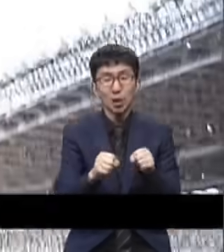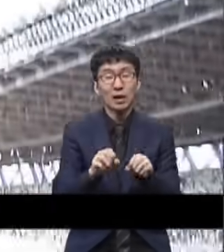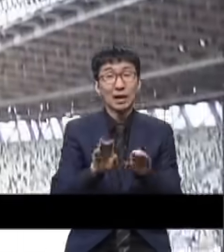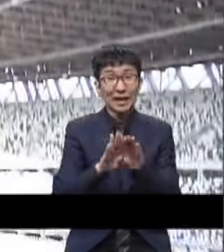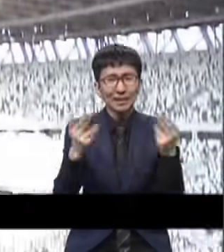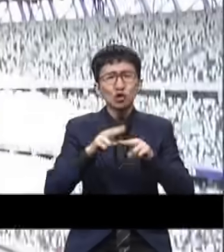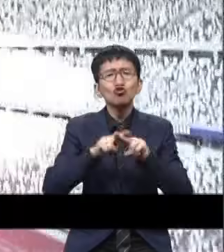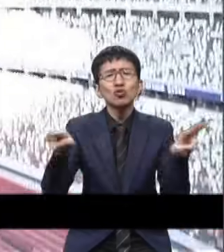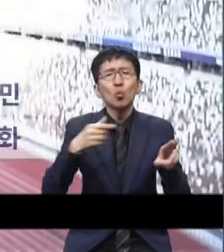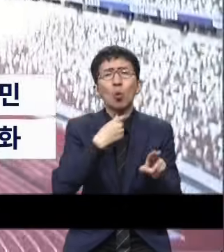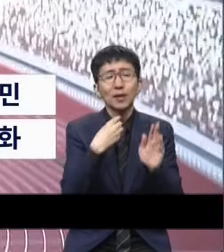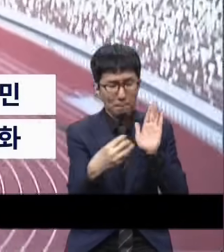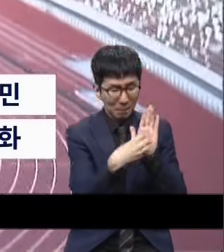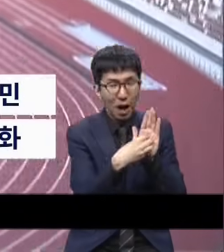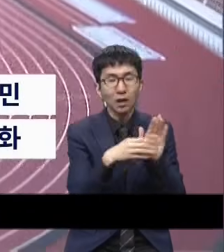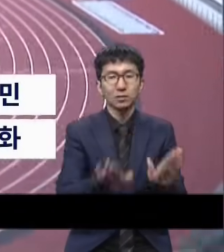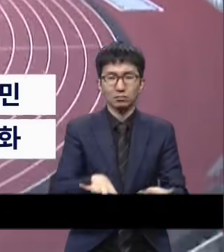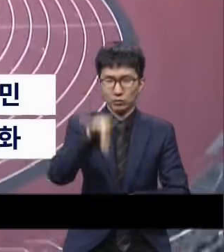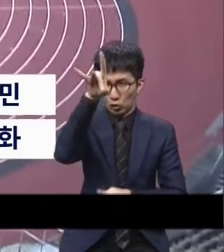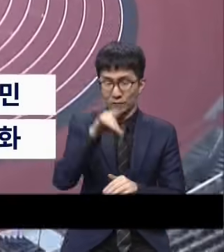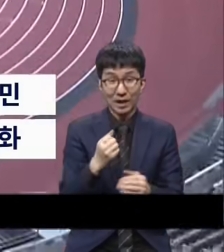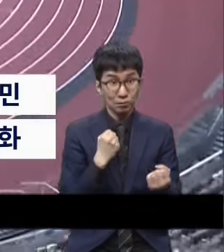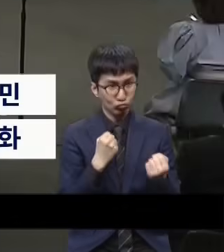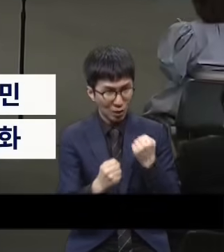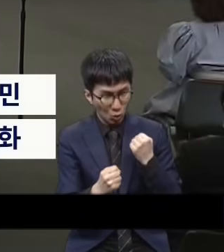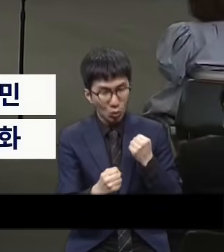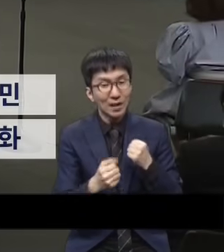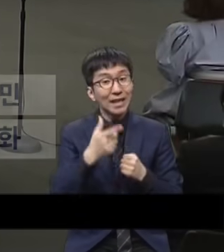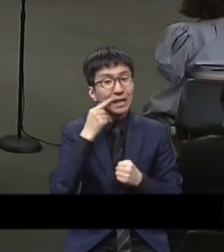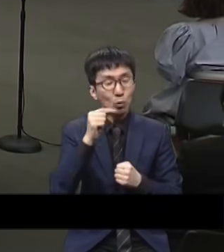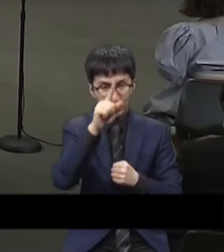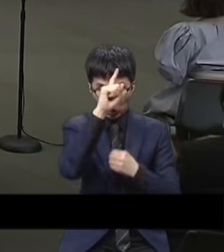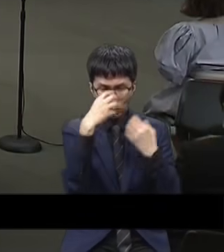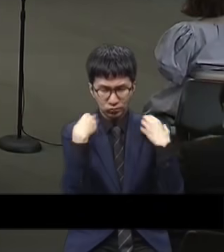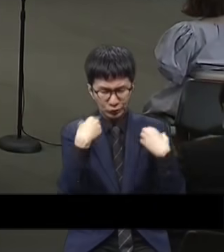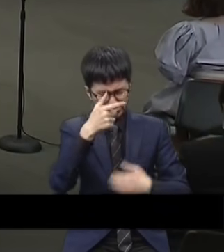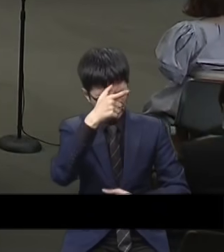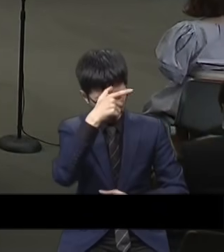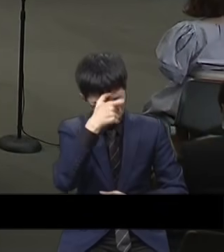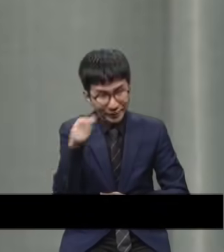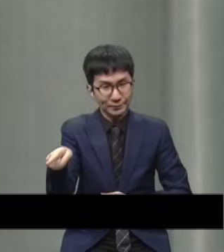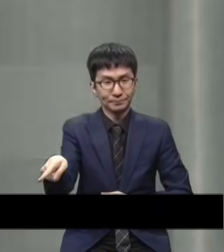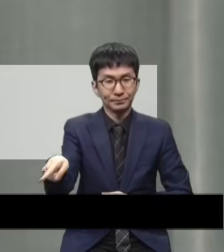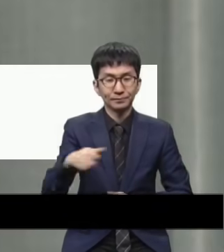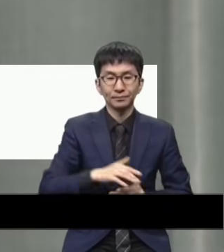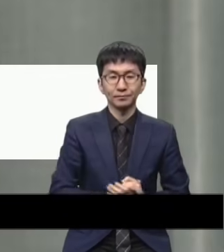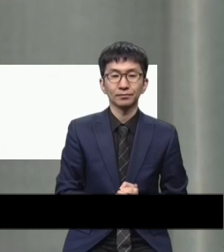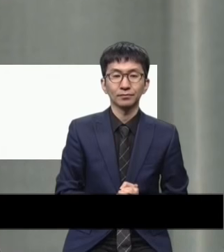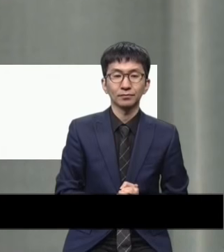처음입니다. 하지만 일본 정부는 오늘도 개최 방침을 굽히지 않았습니다.